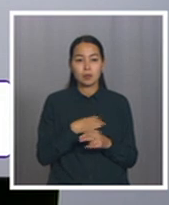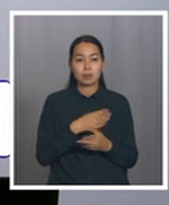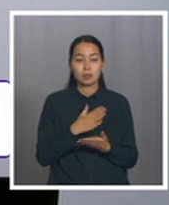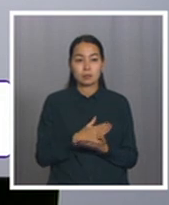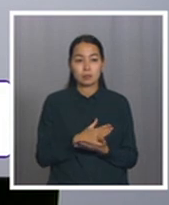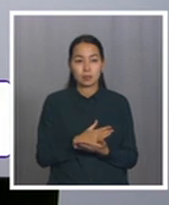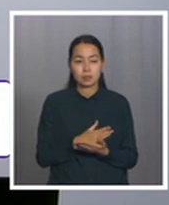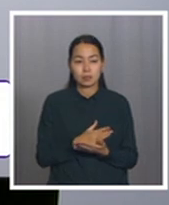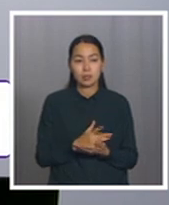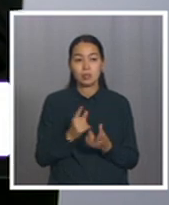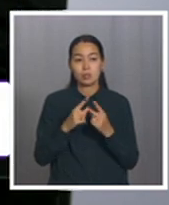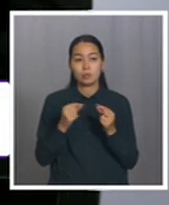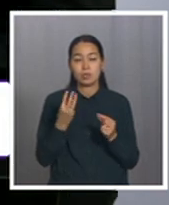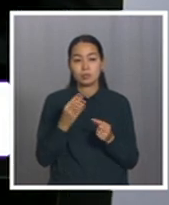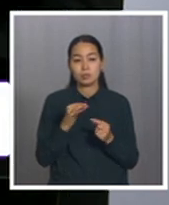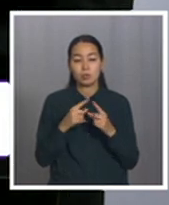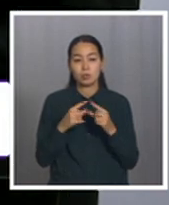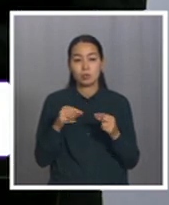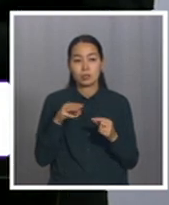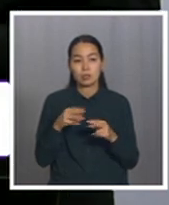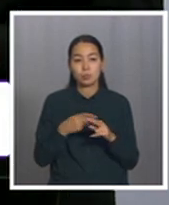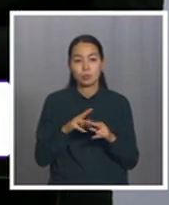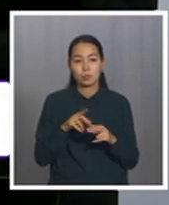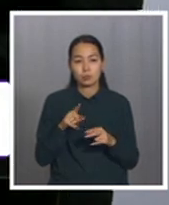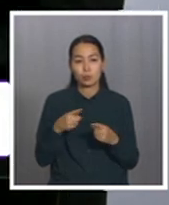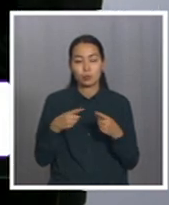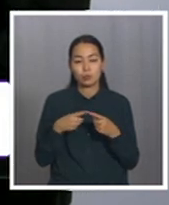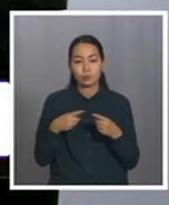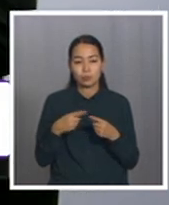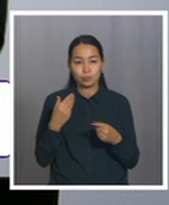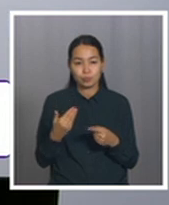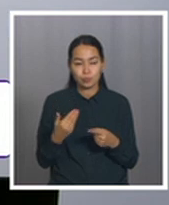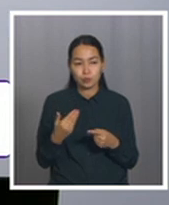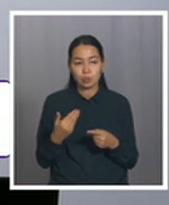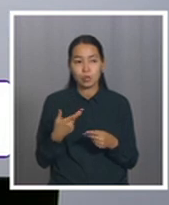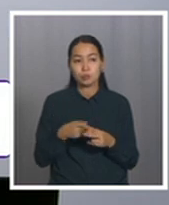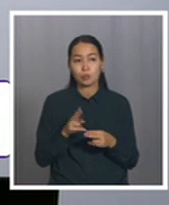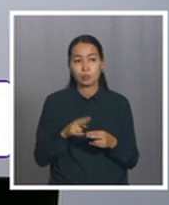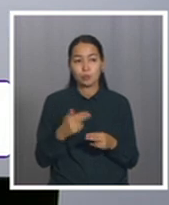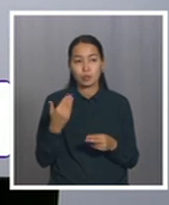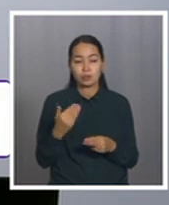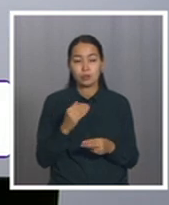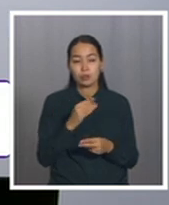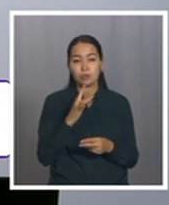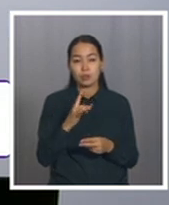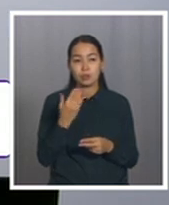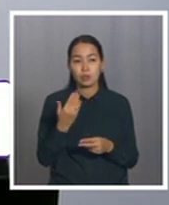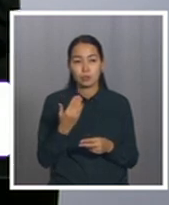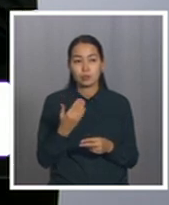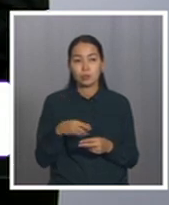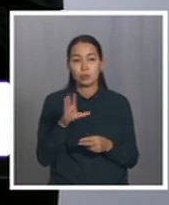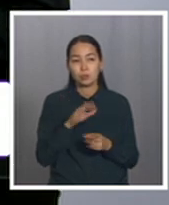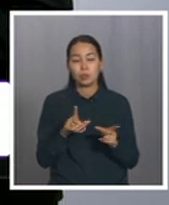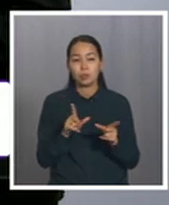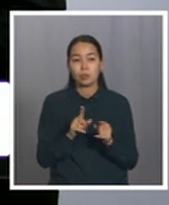дельта омега бөлінген дельта Т ол бізге таныс шама, ол бұрыштық үдеу. Сонымен FI RI-лардың қосындысы